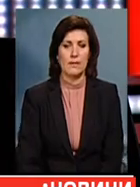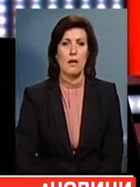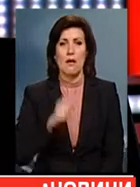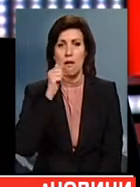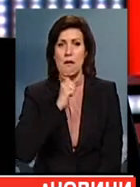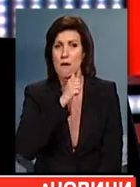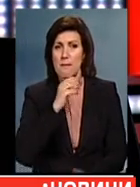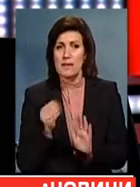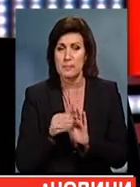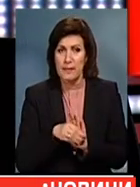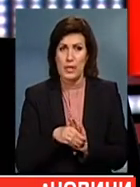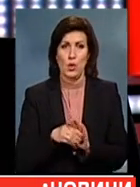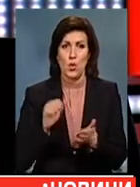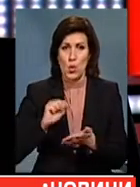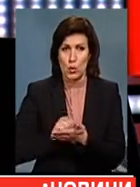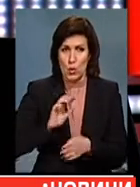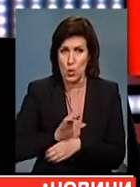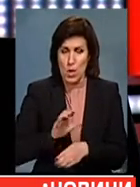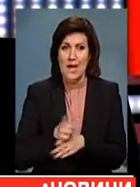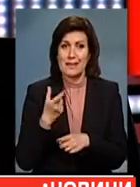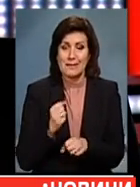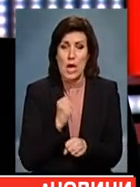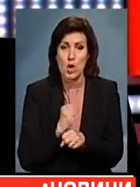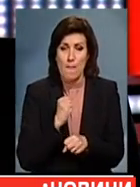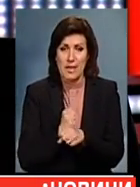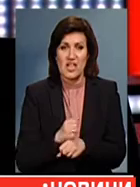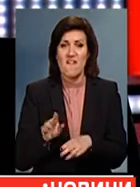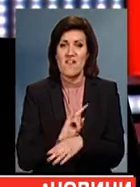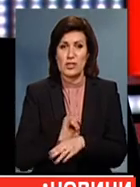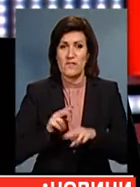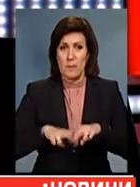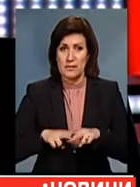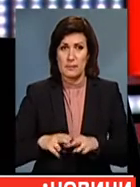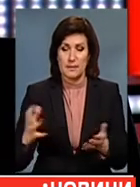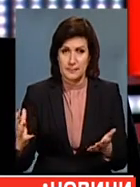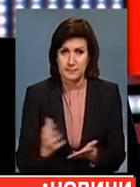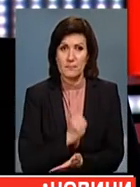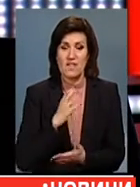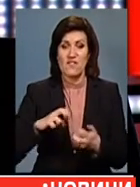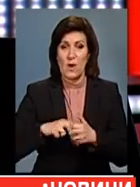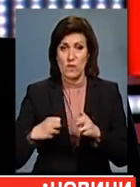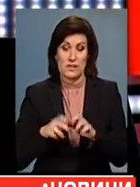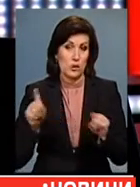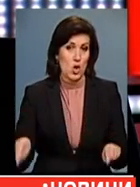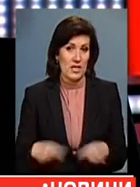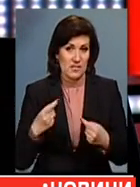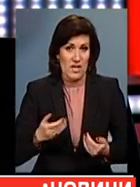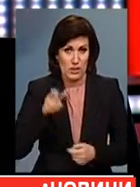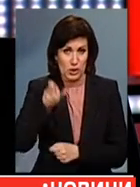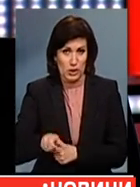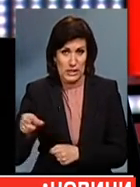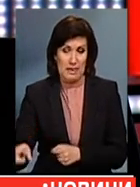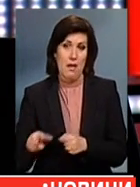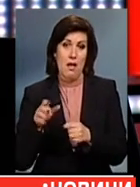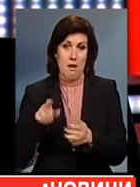Підпільну друкарню, де робили фальшиві паспорти, викрили в Івано-Франківську. Її організували кілька жителів міста, а допомагали